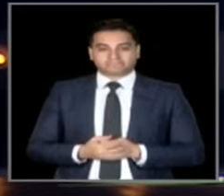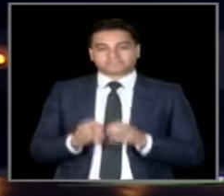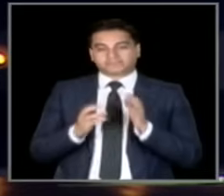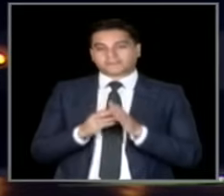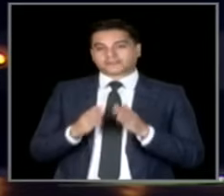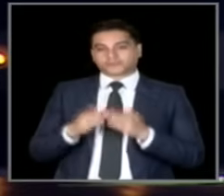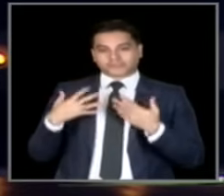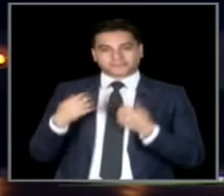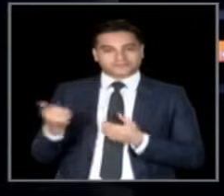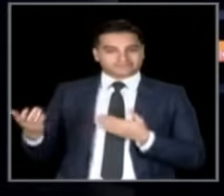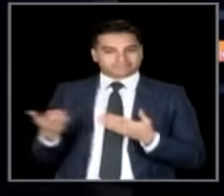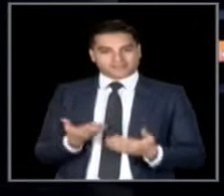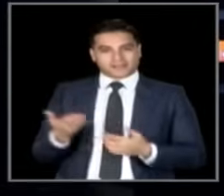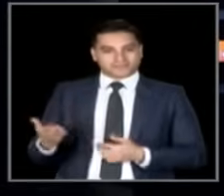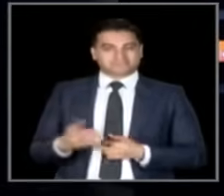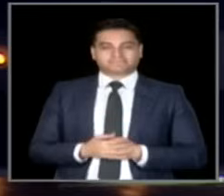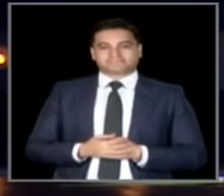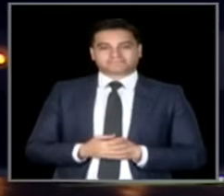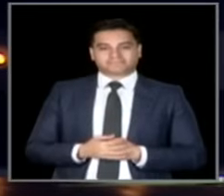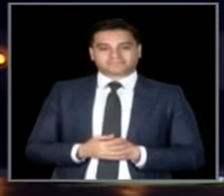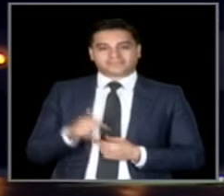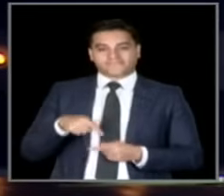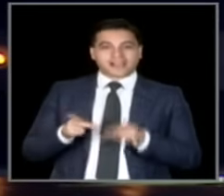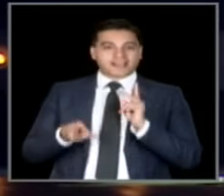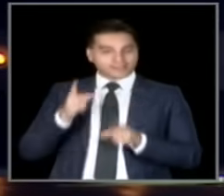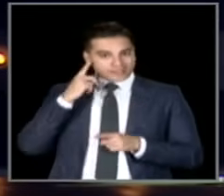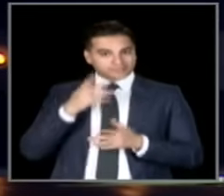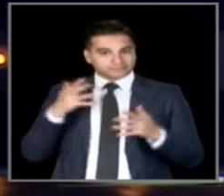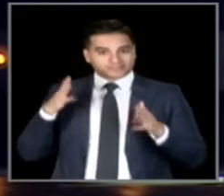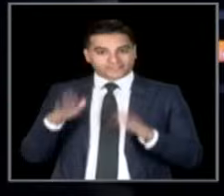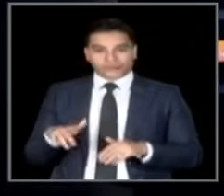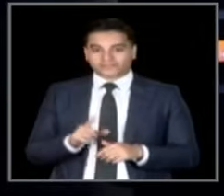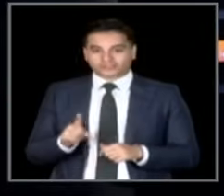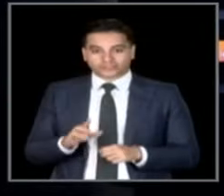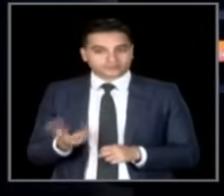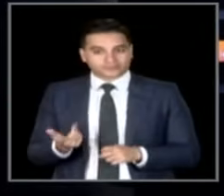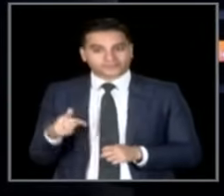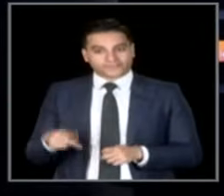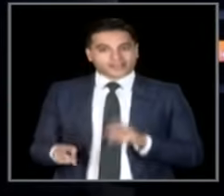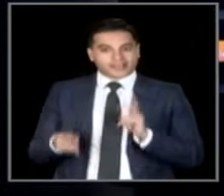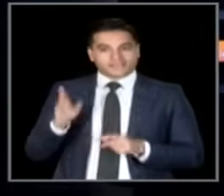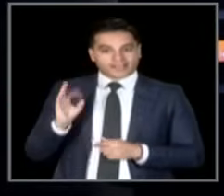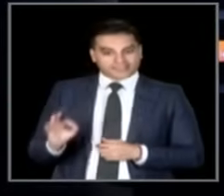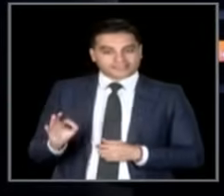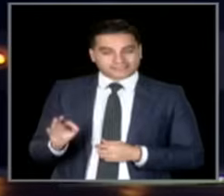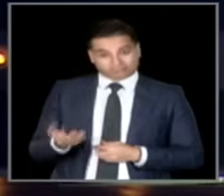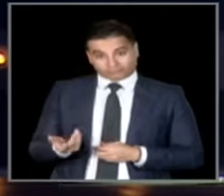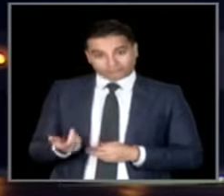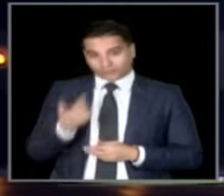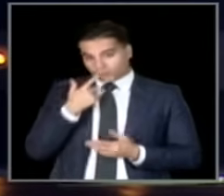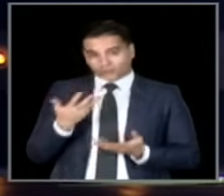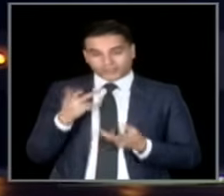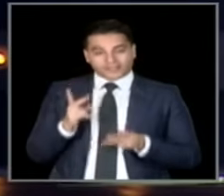جامعة السويس الحمد لله على السلامة. يسلم حضرتك. في احتفالات ولا مفيش احتفالات يا ندى؟ في طبعا في. طب احكي